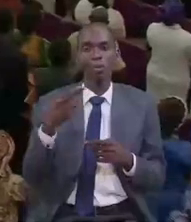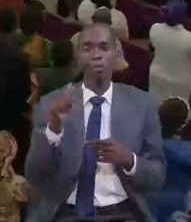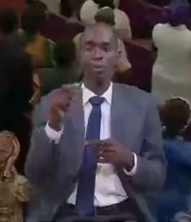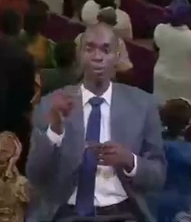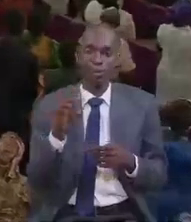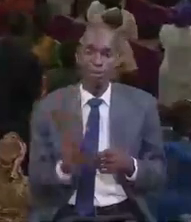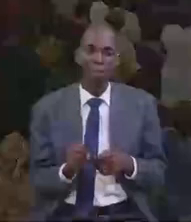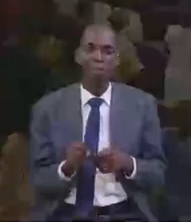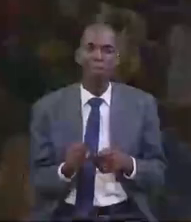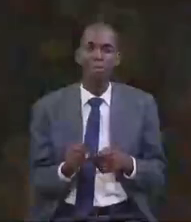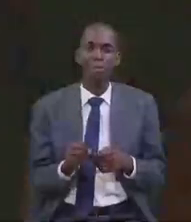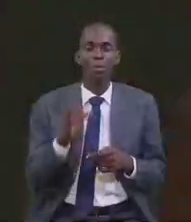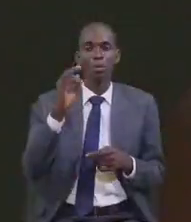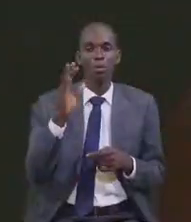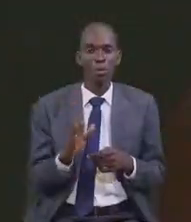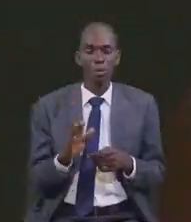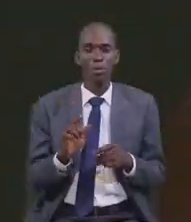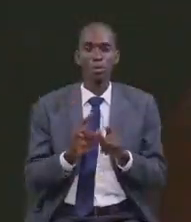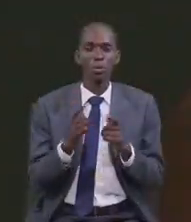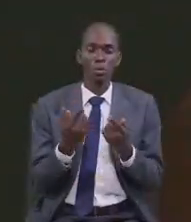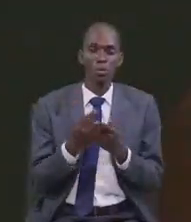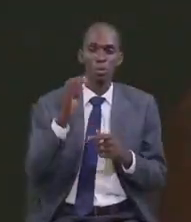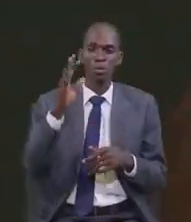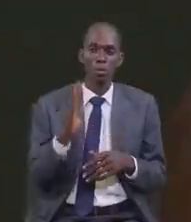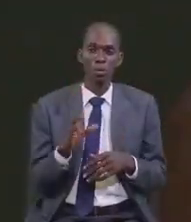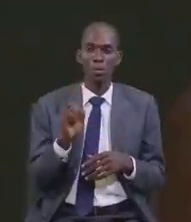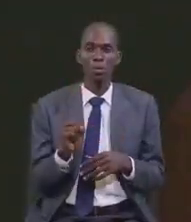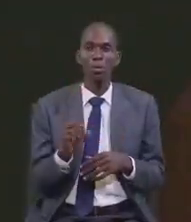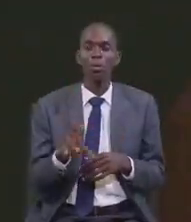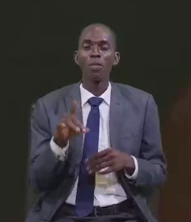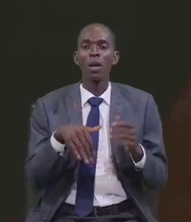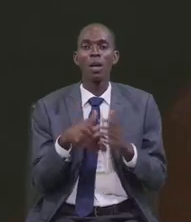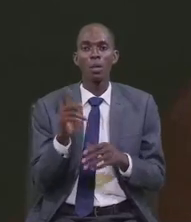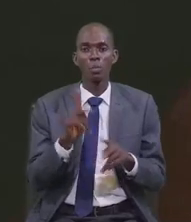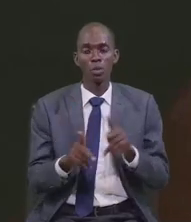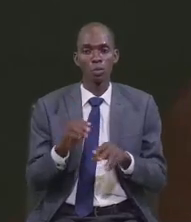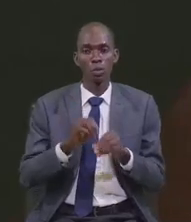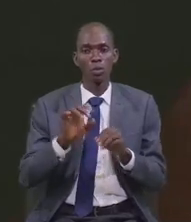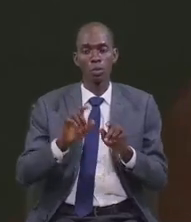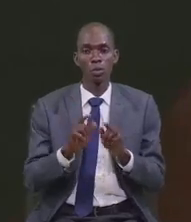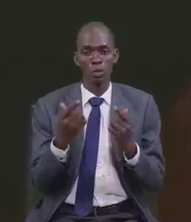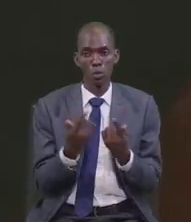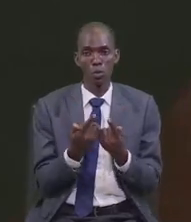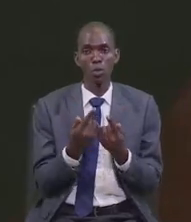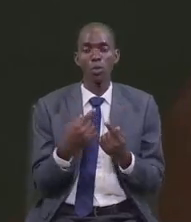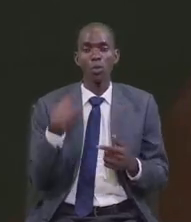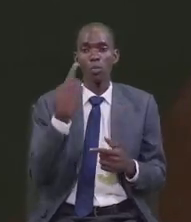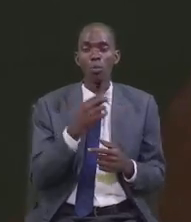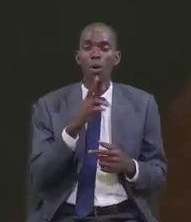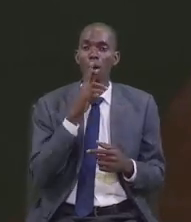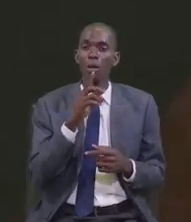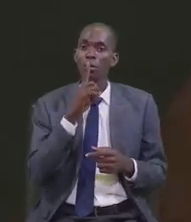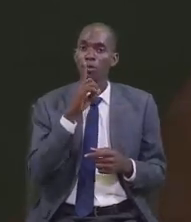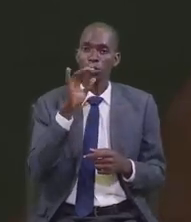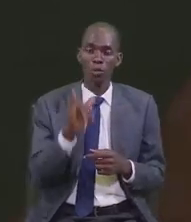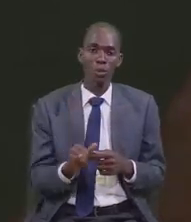Pasteur de district, les pasteurs de groupe. Allez voir les gens dans votre groupe qui sont réellement